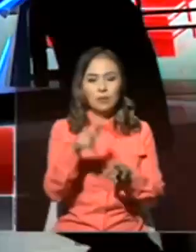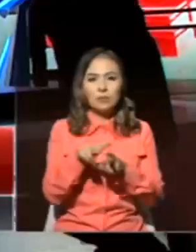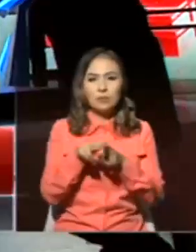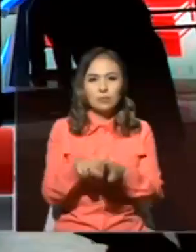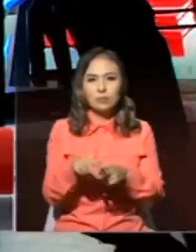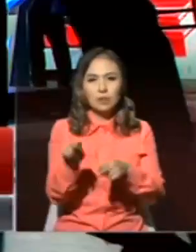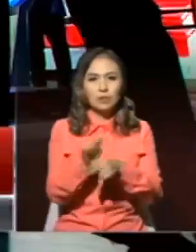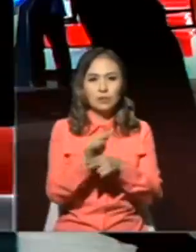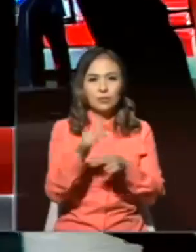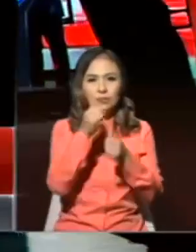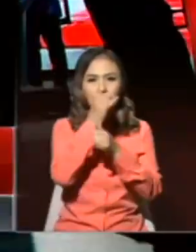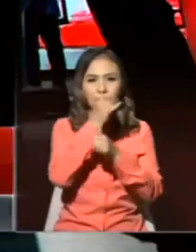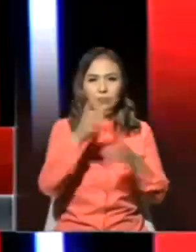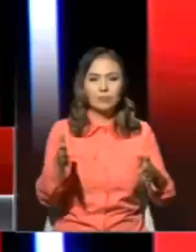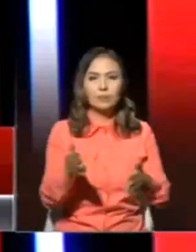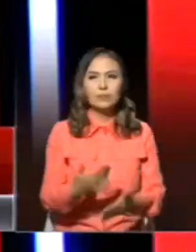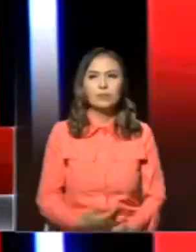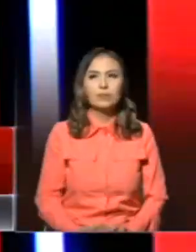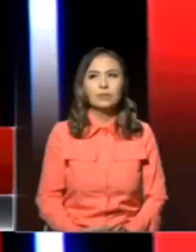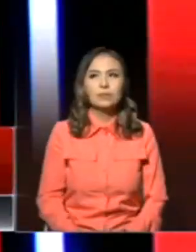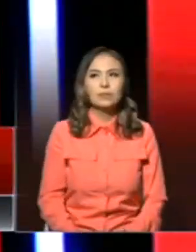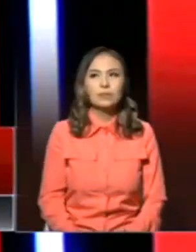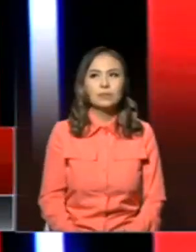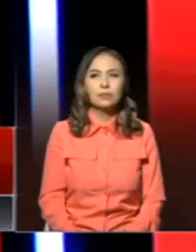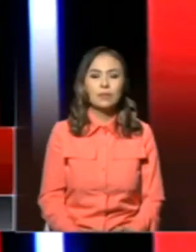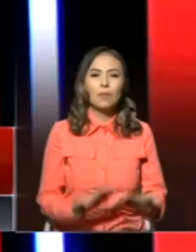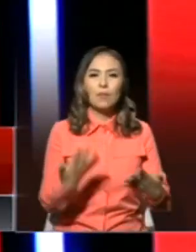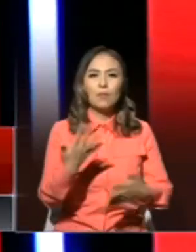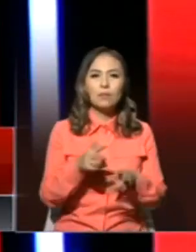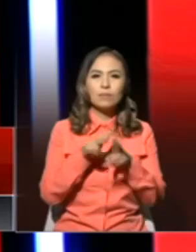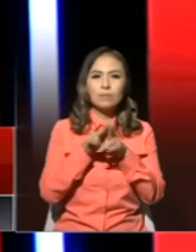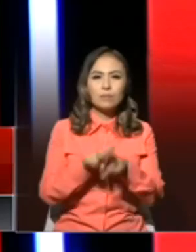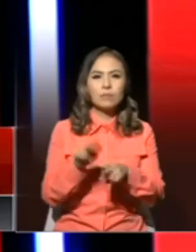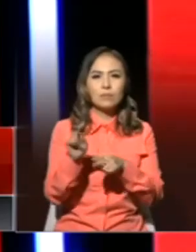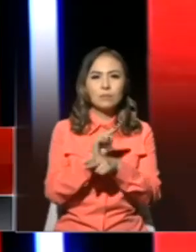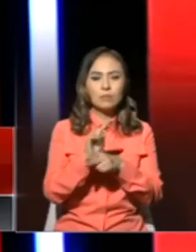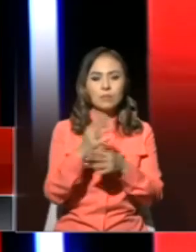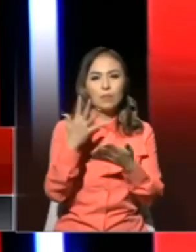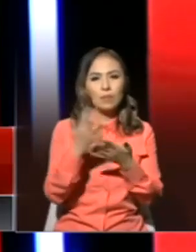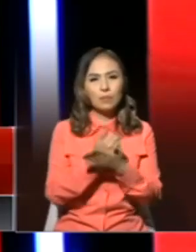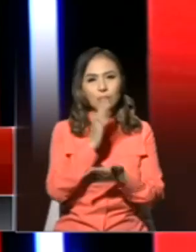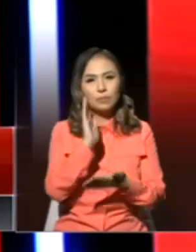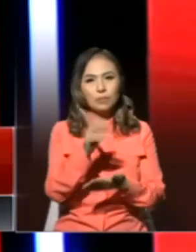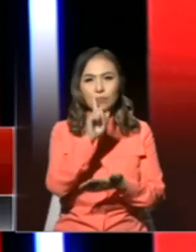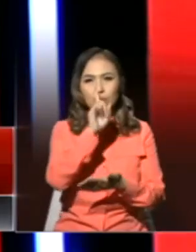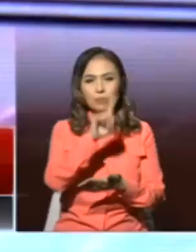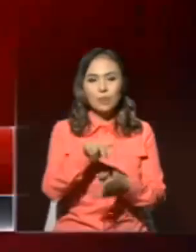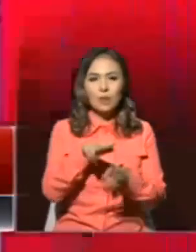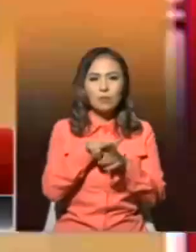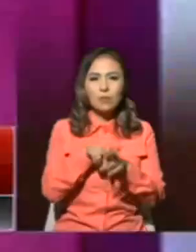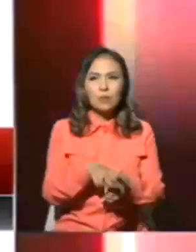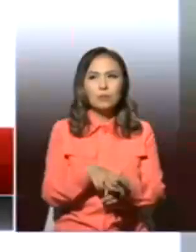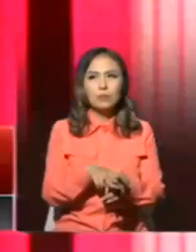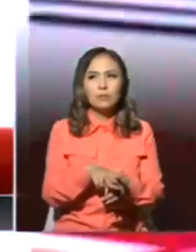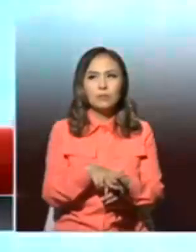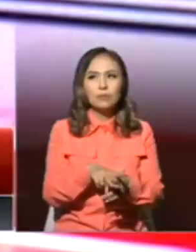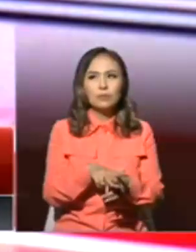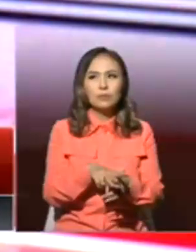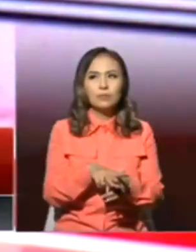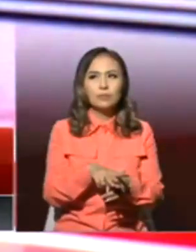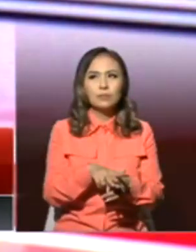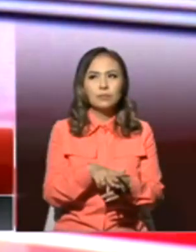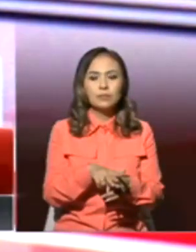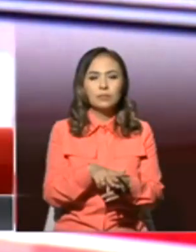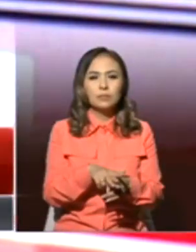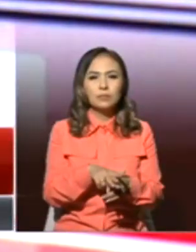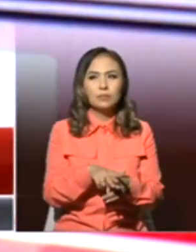бойынша мәжбүрлесек нәтиже шыға ма? Мәжбүрлесек. Заң бойынша мәжбүрлегенде оның жұмыс барысында. Мысалға, Азамат